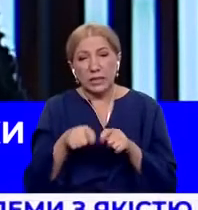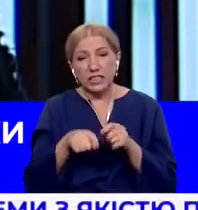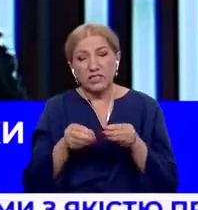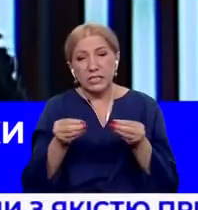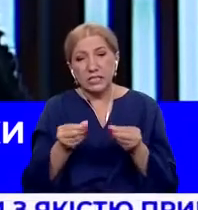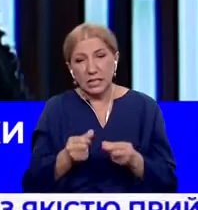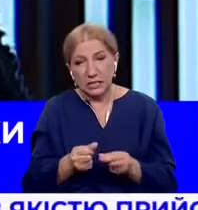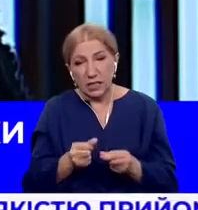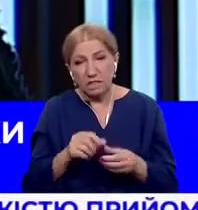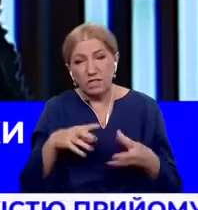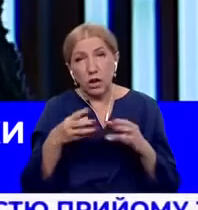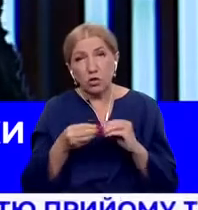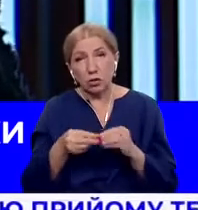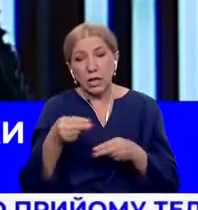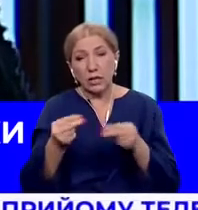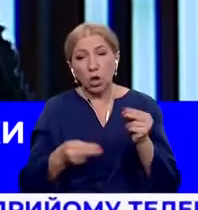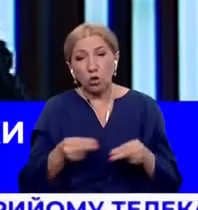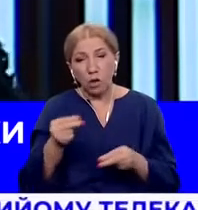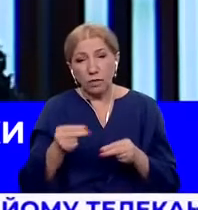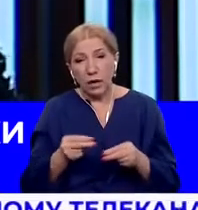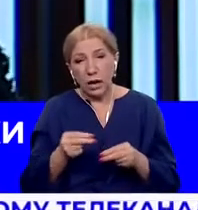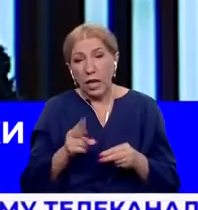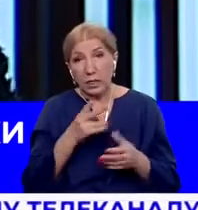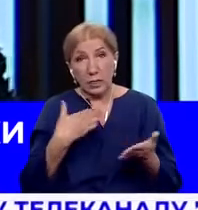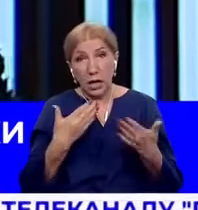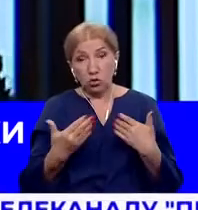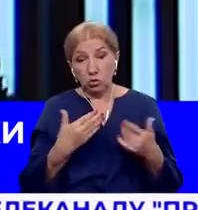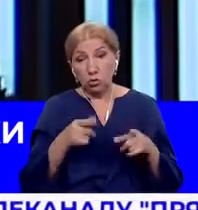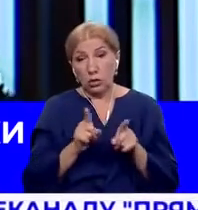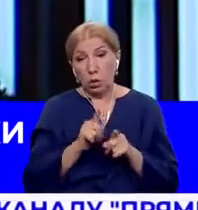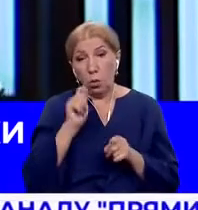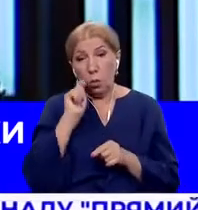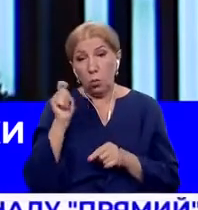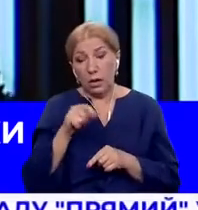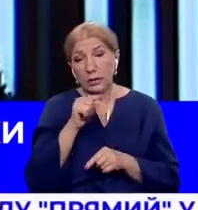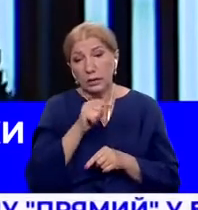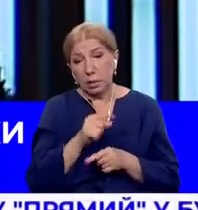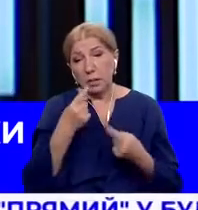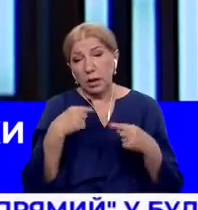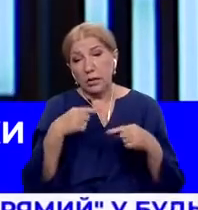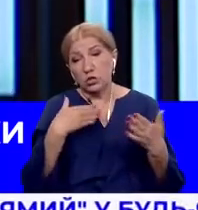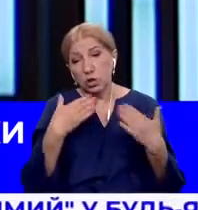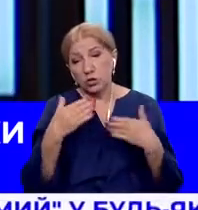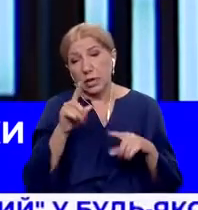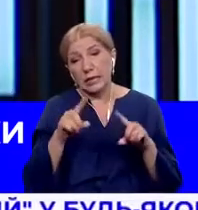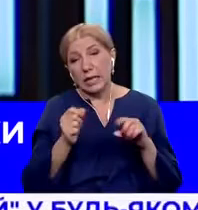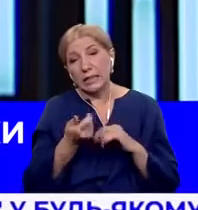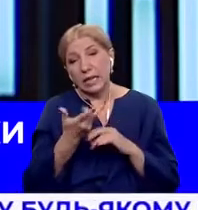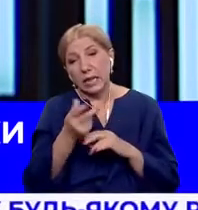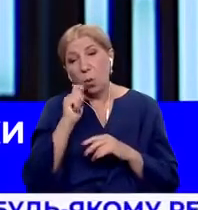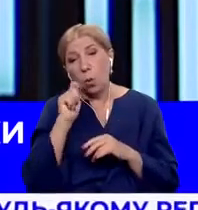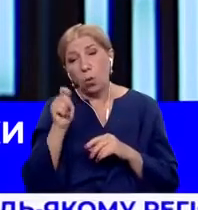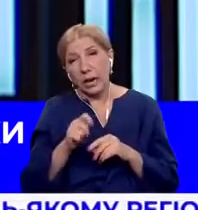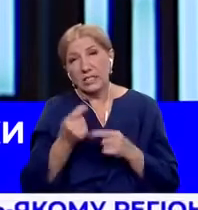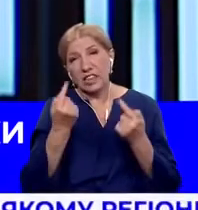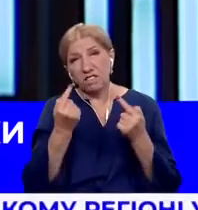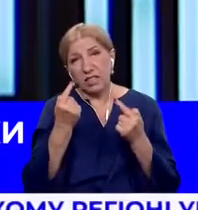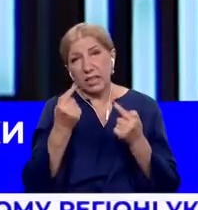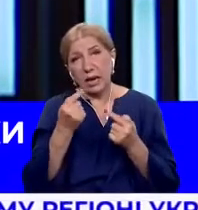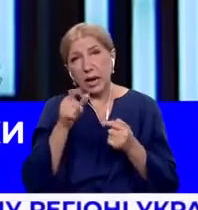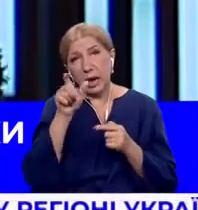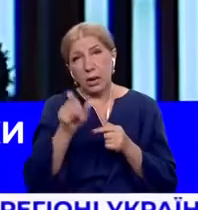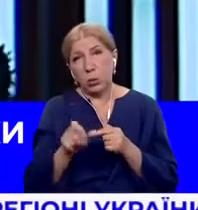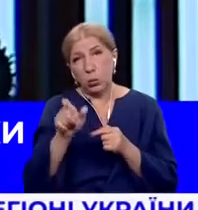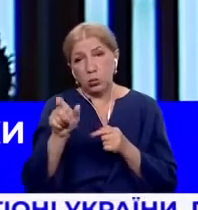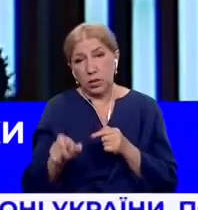інвестиції. В результаті підписані договори в цілому не стосуються такої України, там вони стосуються декількох українських великих бізнесменів,